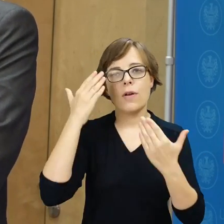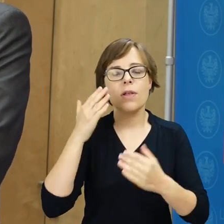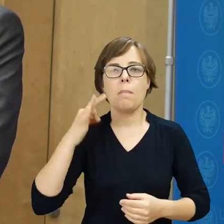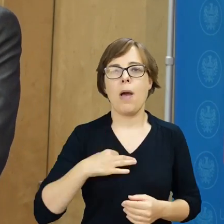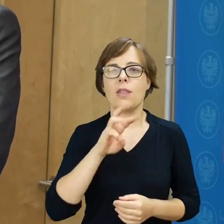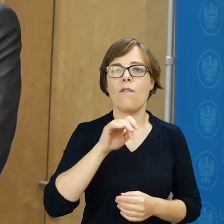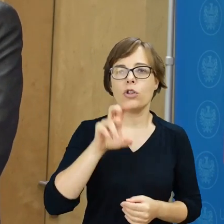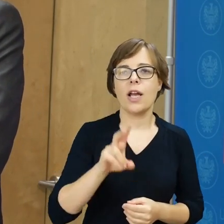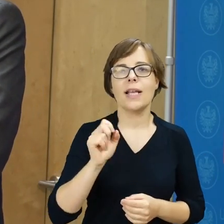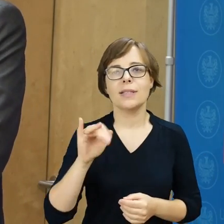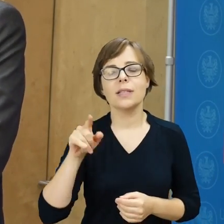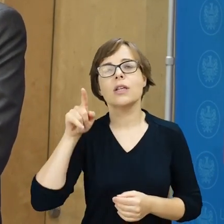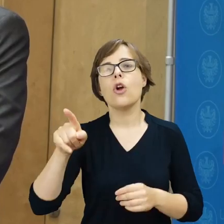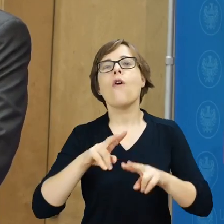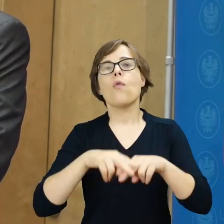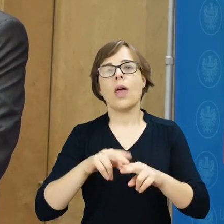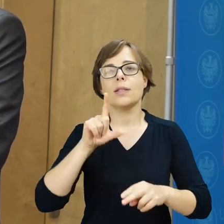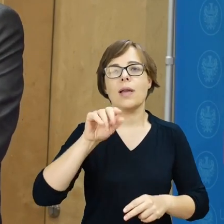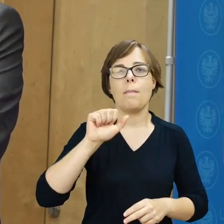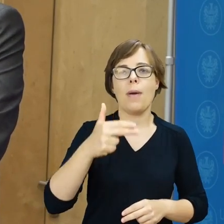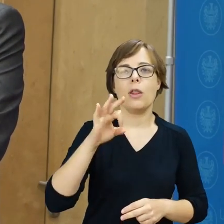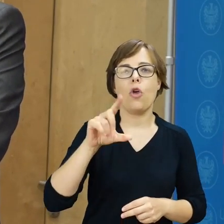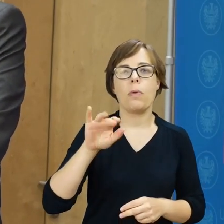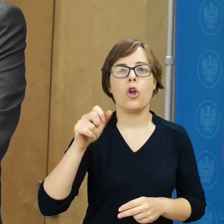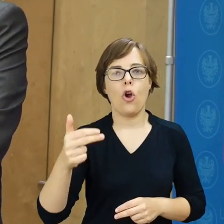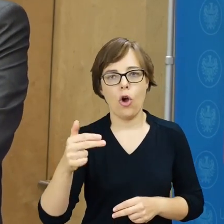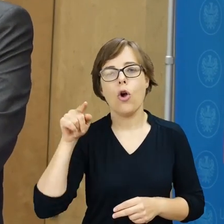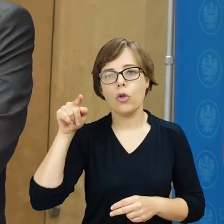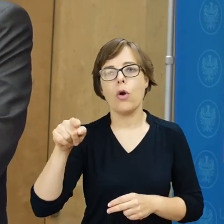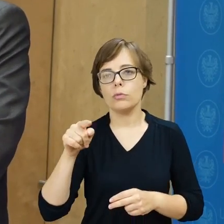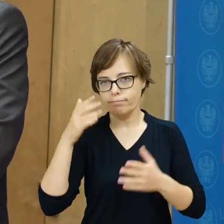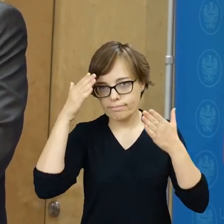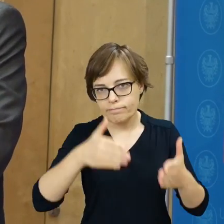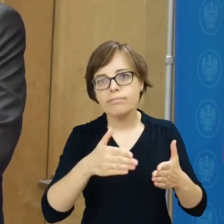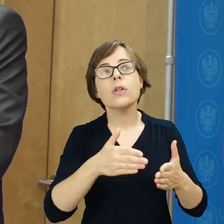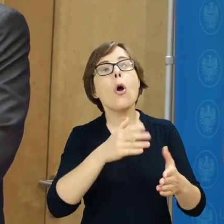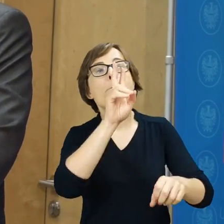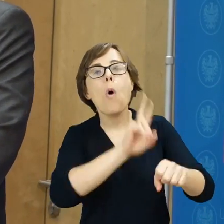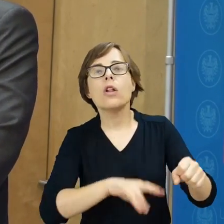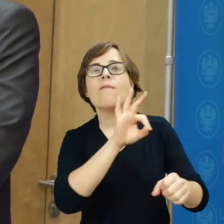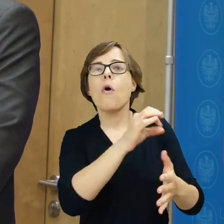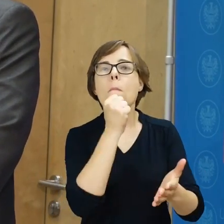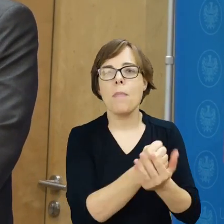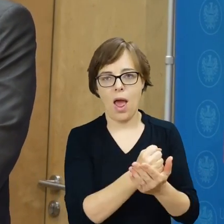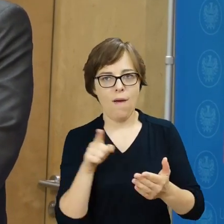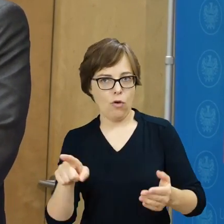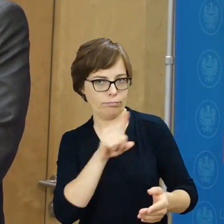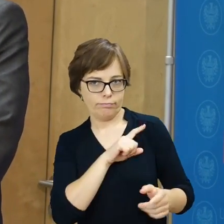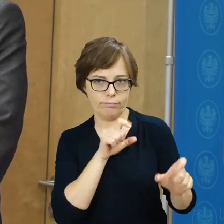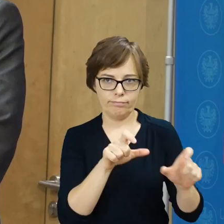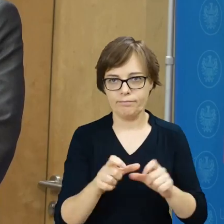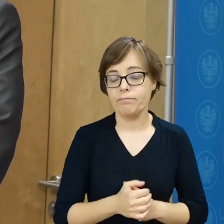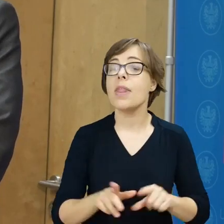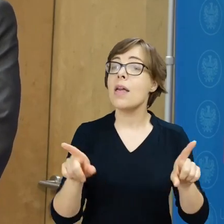z Fundacji Panoptykon, który specjalizuje się w tematyce uprawnień policji. I oczywiście witam także